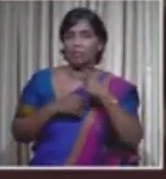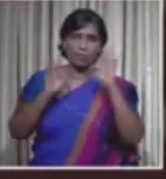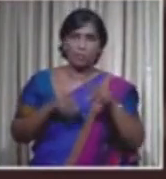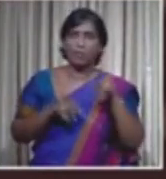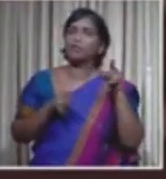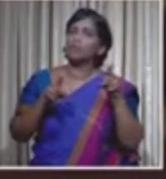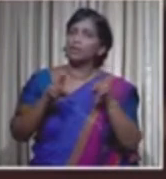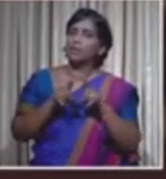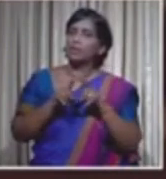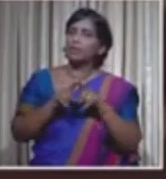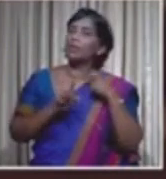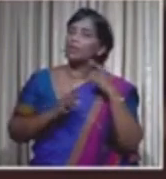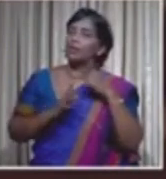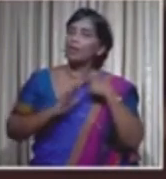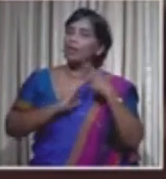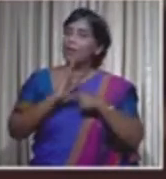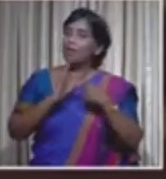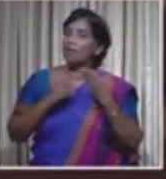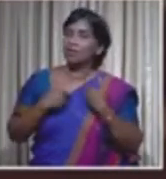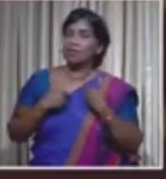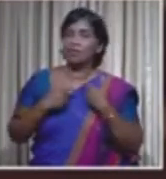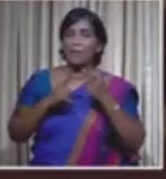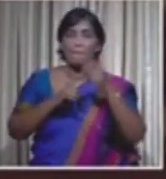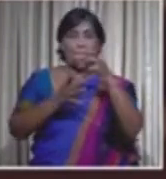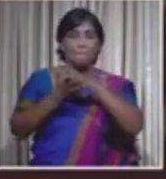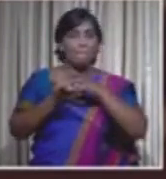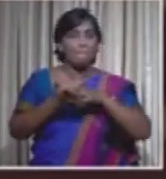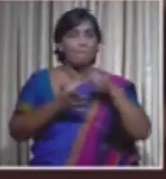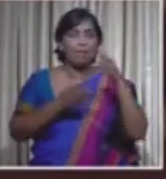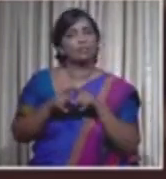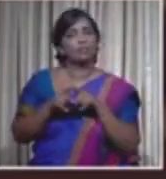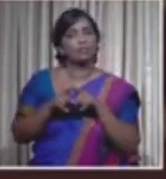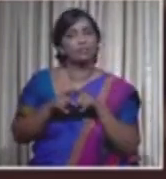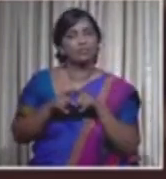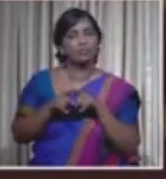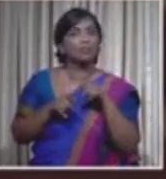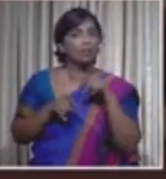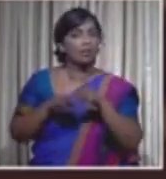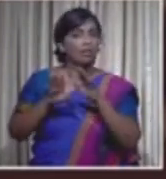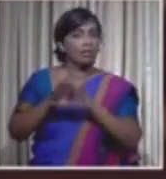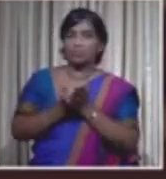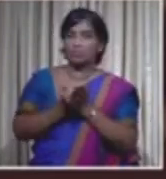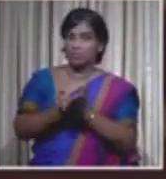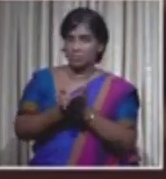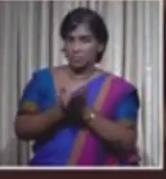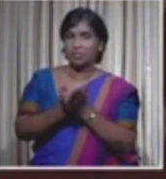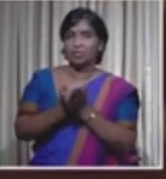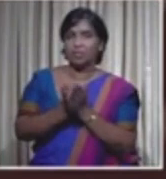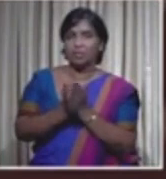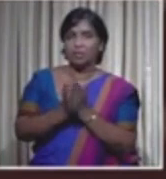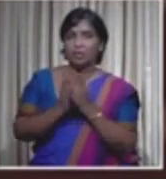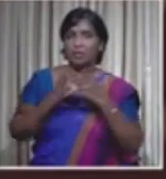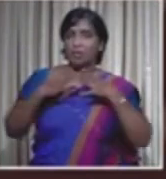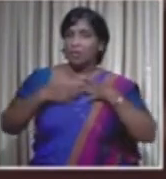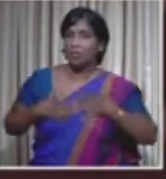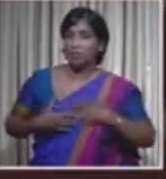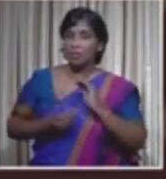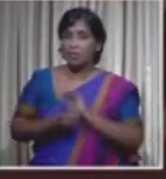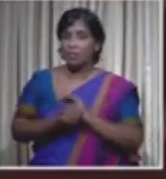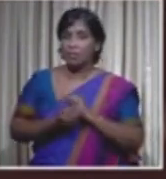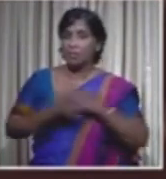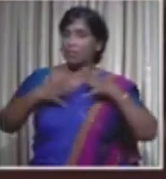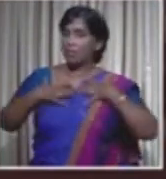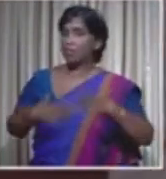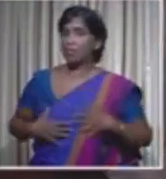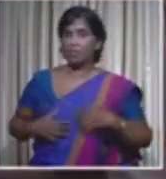හදන්න එපා. මේ ලෝකල් ගාමන්ට් එකේ එහෙම නැත්තම් ඒ පළාත් පාලන ආයතනින් තමයි ලබා දීලා තියෙන්නේ. මේ දරුවෝ අරන් යනකොට කිසිම ලයිෆ් ජැකට් එකක් දාලා නැහැ. මට දැනගන්න